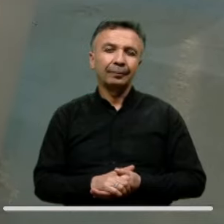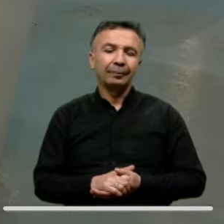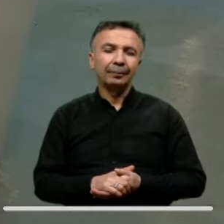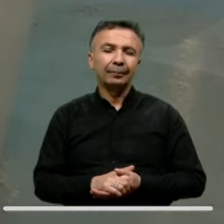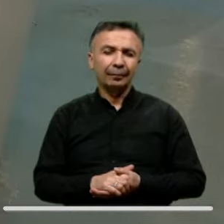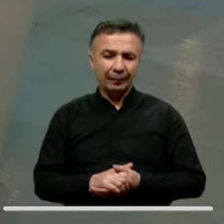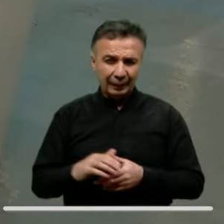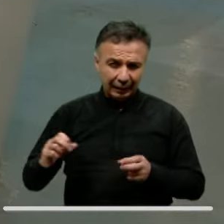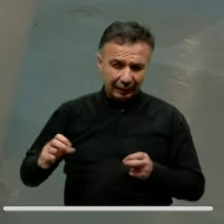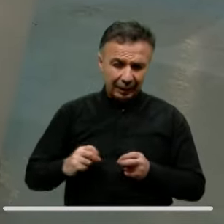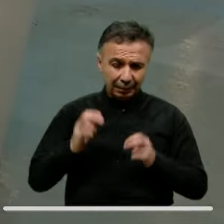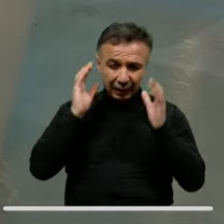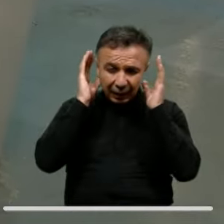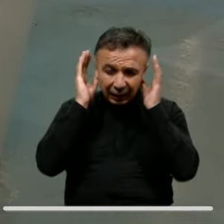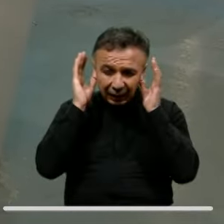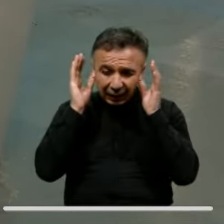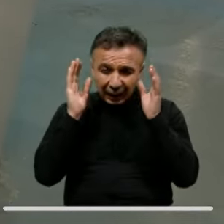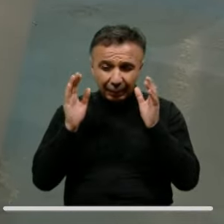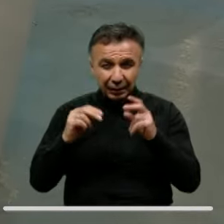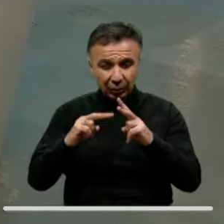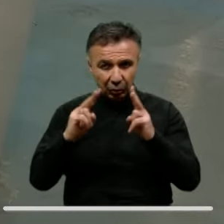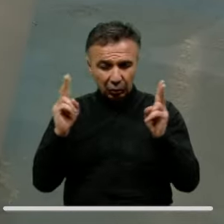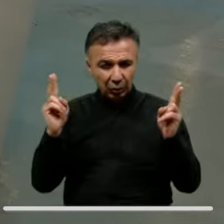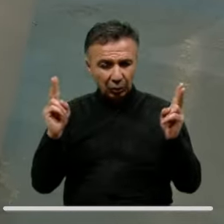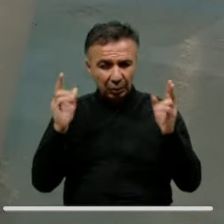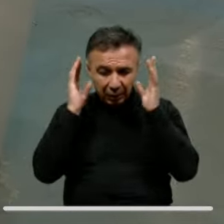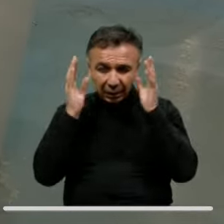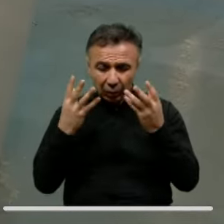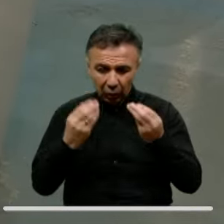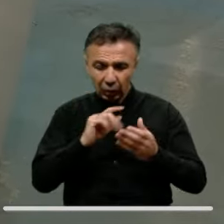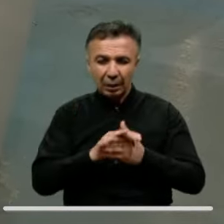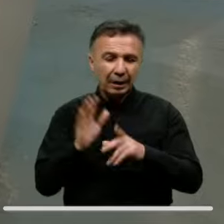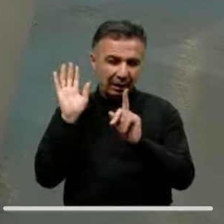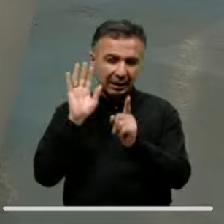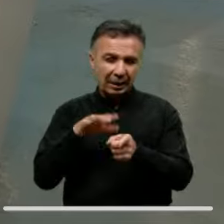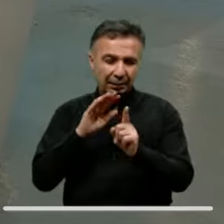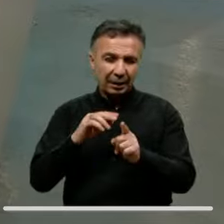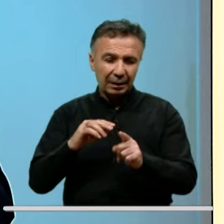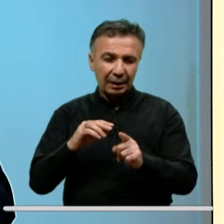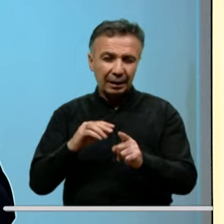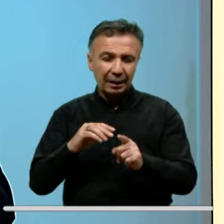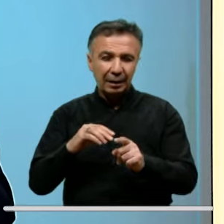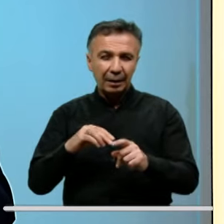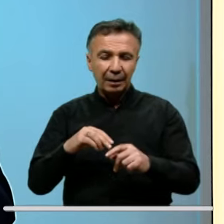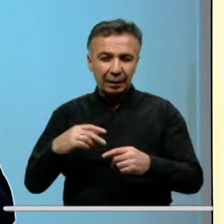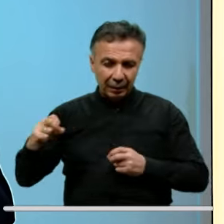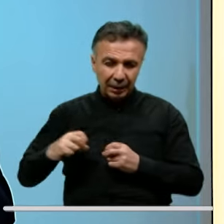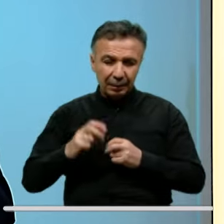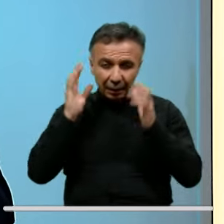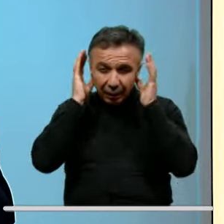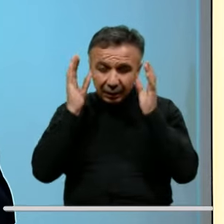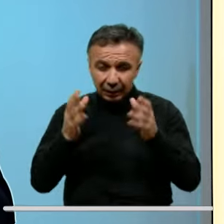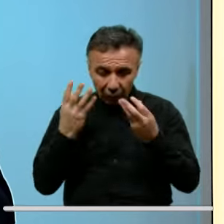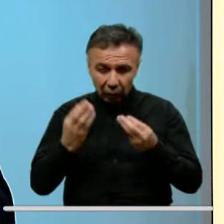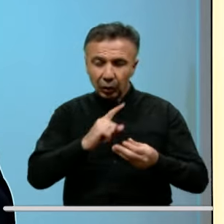Tesbih namazı gündüz kılınamaz diye bir şey söyleyebilir miyiz? Bir, ikincisi cemaatle kılınabilir. Evet. Yani şimdi seyircimiz öyle ifade etti